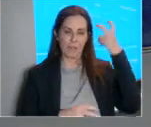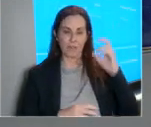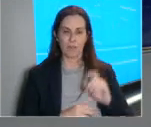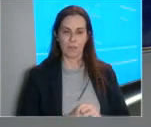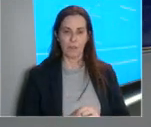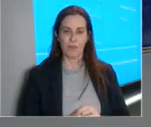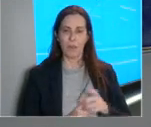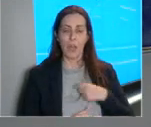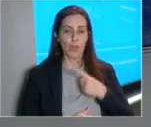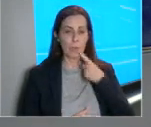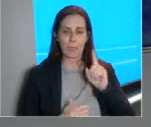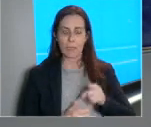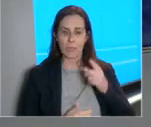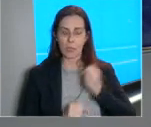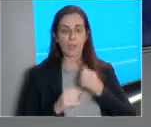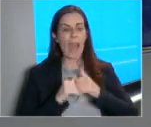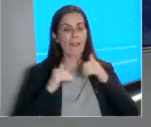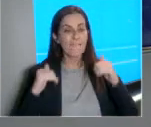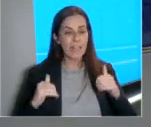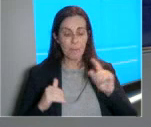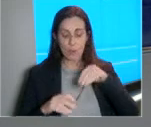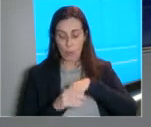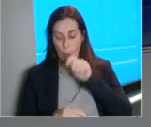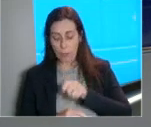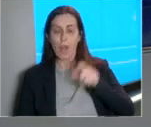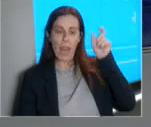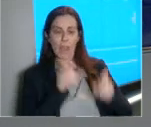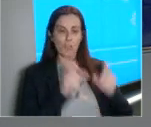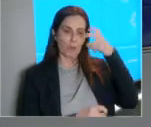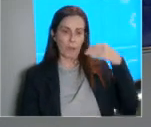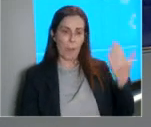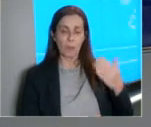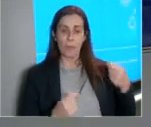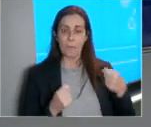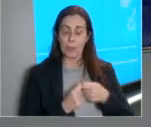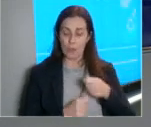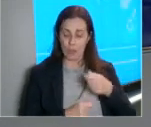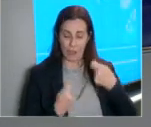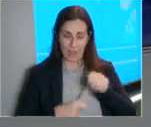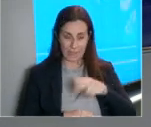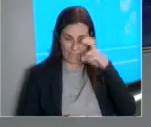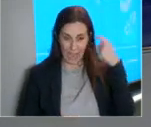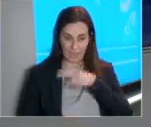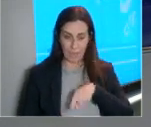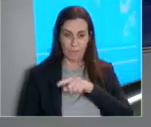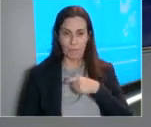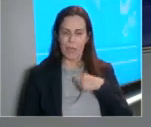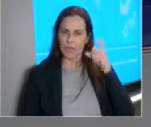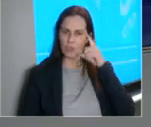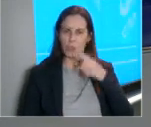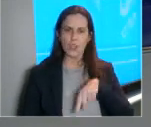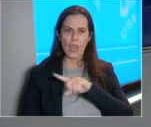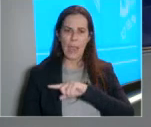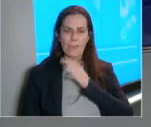כלל החברה הערבית. אני אומר את זה כי צריך להבחין בין נבחרי הציבור לבין הציבור של החברה הערבית. לגבי נבחרי הציבור, אני חושב